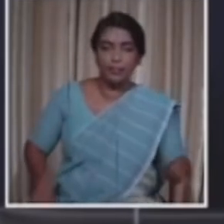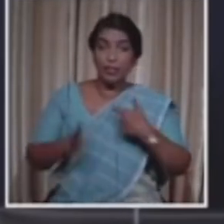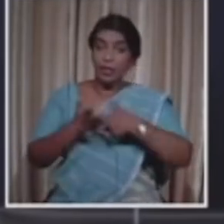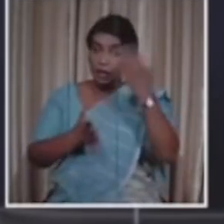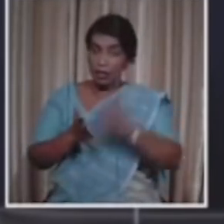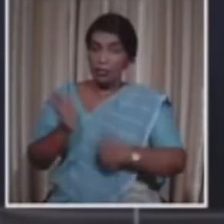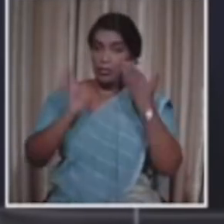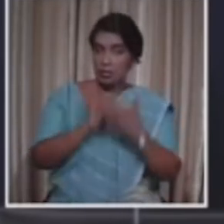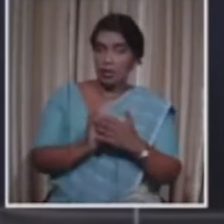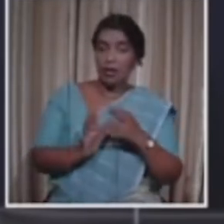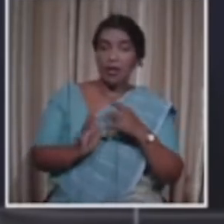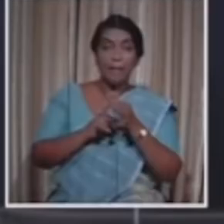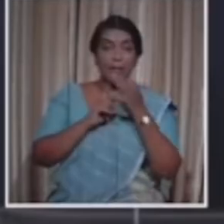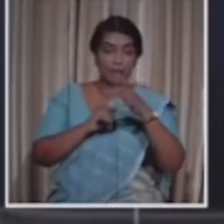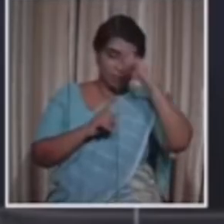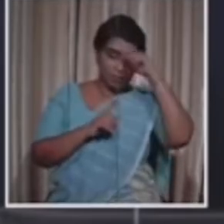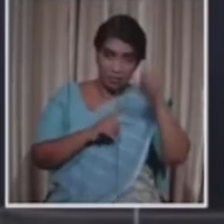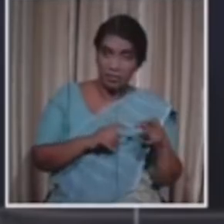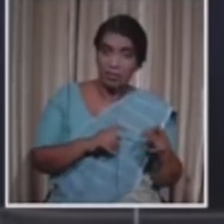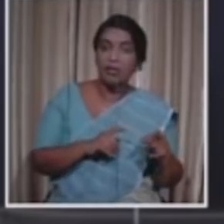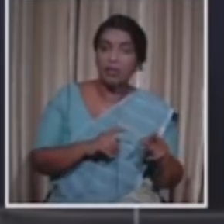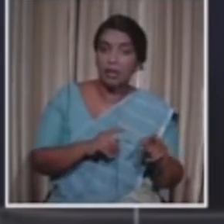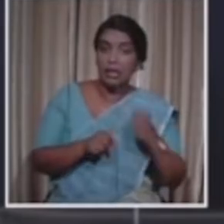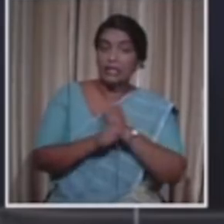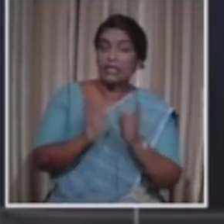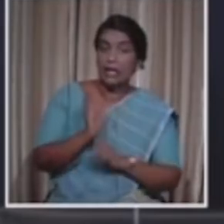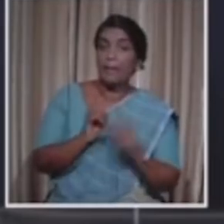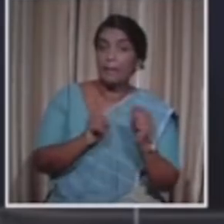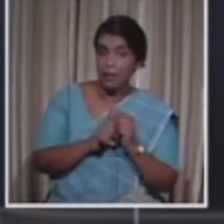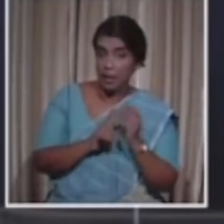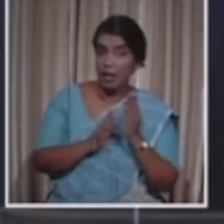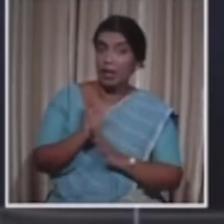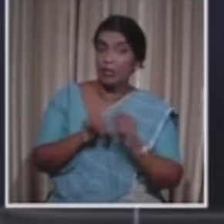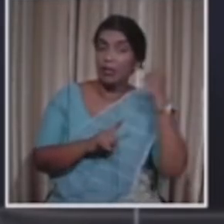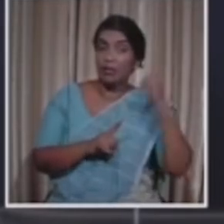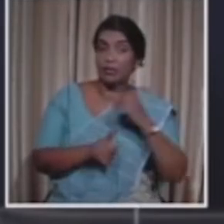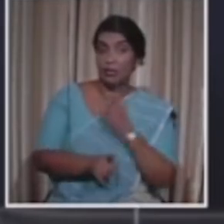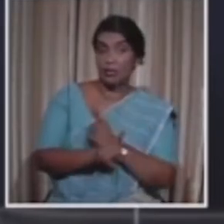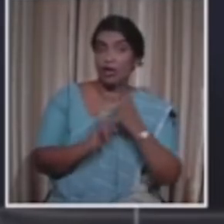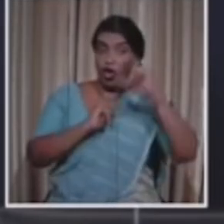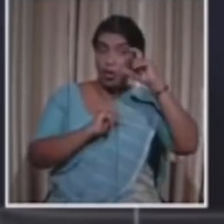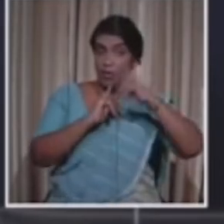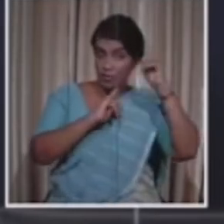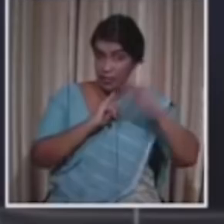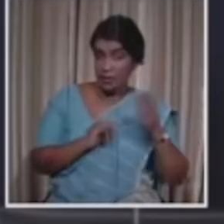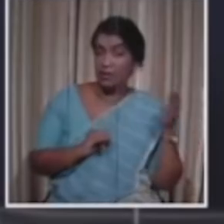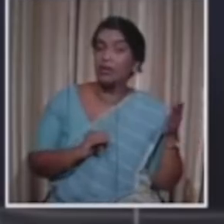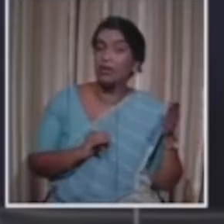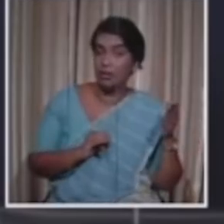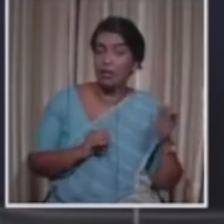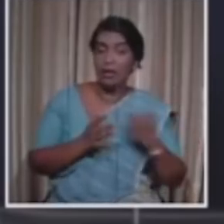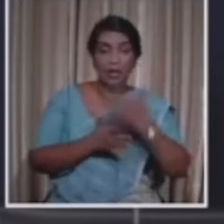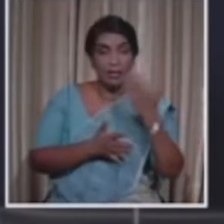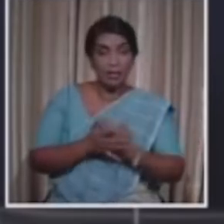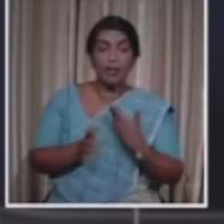කළා. ගරු රණසිංහ ප්‍රේමදාස ජනාධිපතිතුමා ජීඑල්පී සමත්මා ඒ කාලේ උපකුලපතිතුමා කොළඹ විශ්වවිද්‍යාලේ වාර්තා